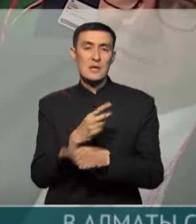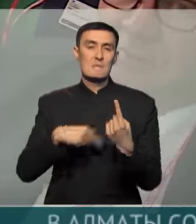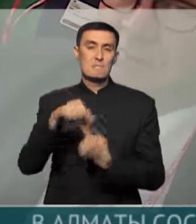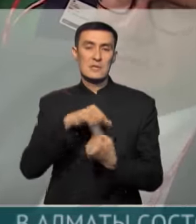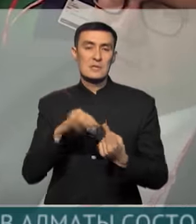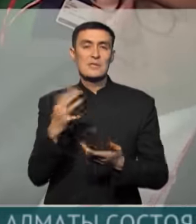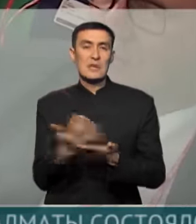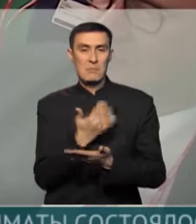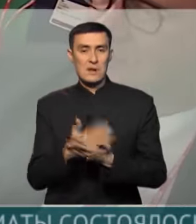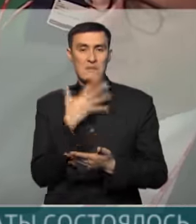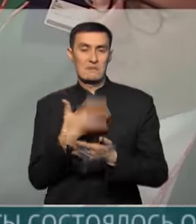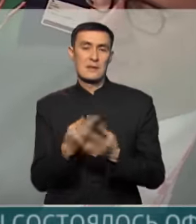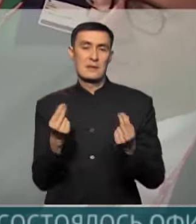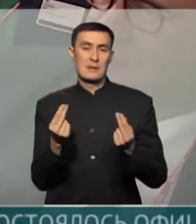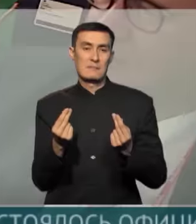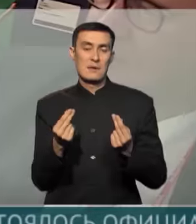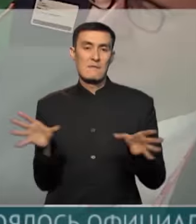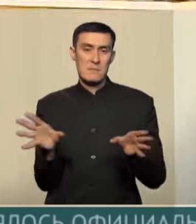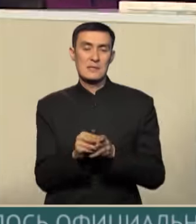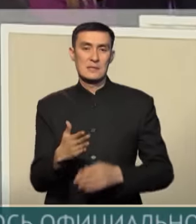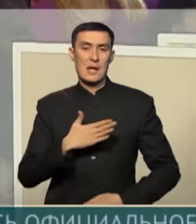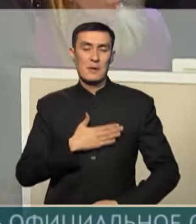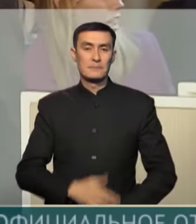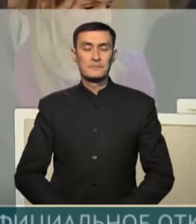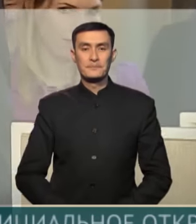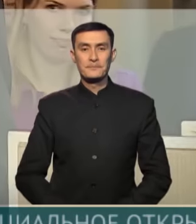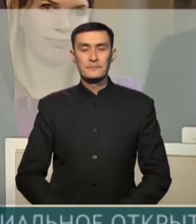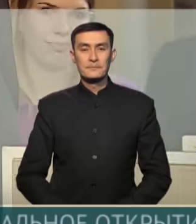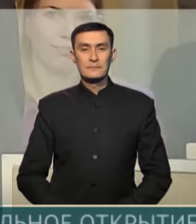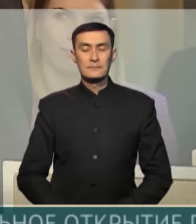бизнес и заработать ваши деньги вместе с нами.